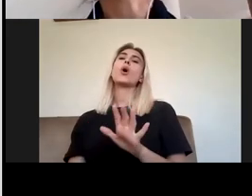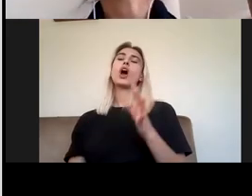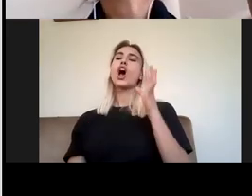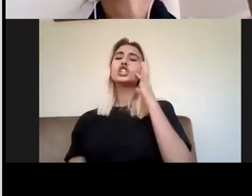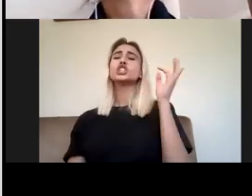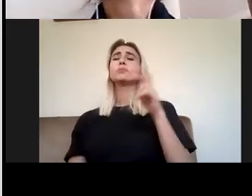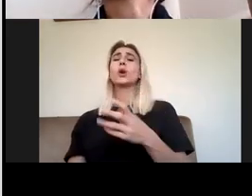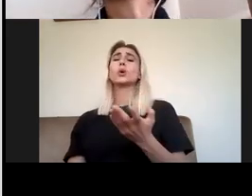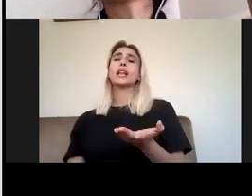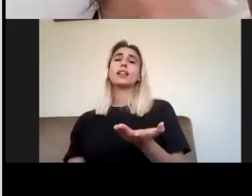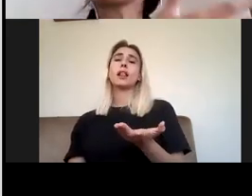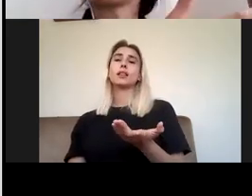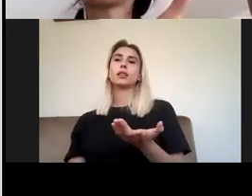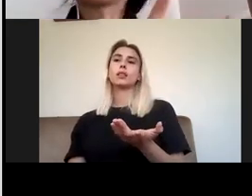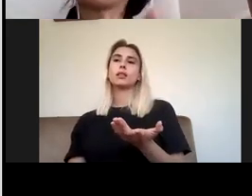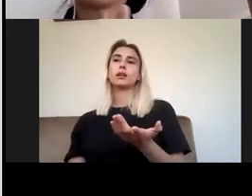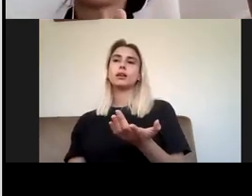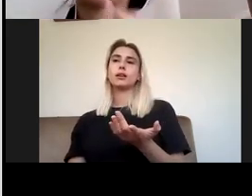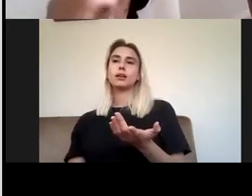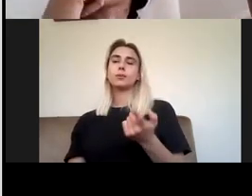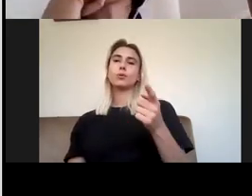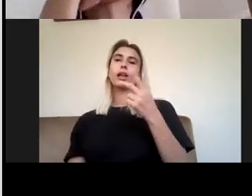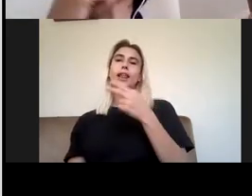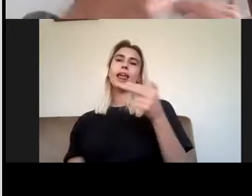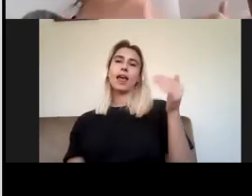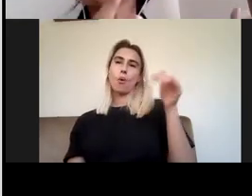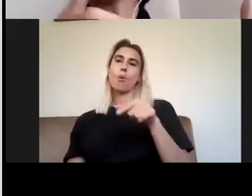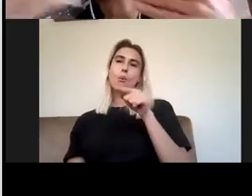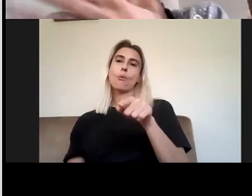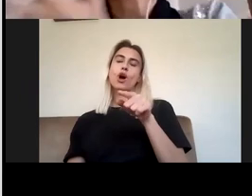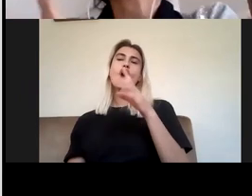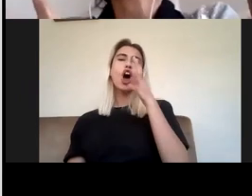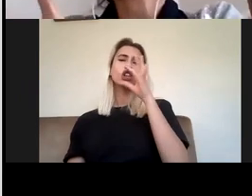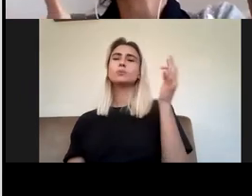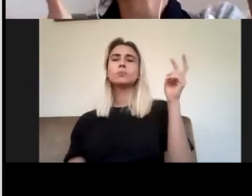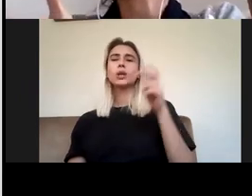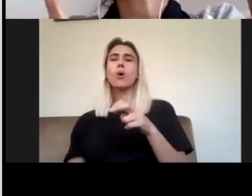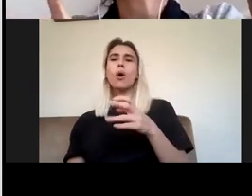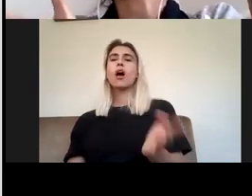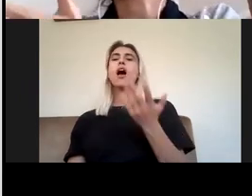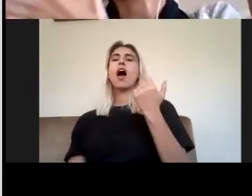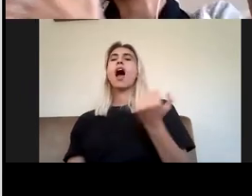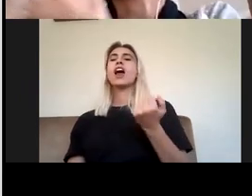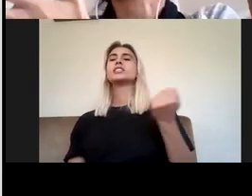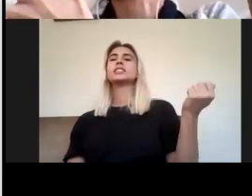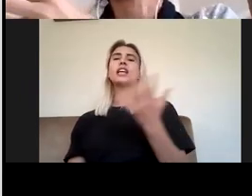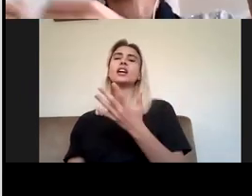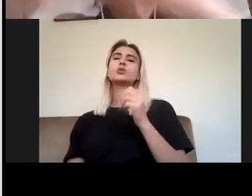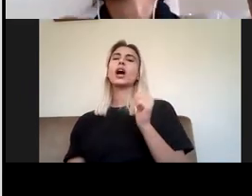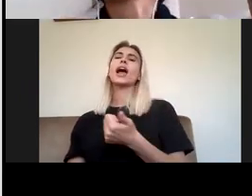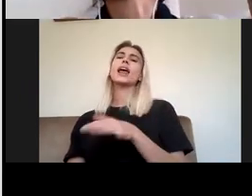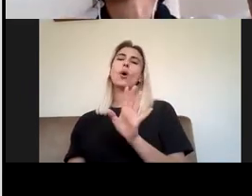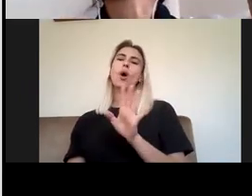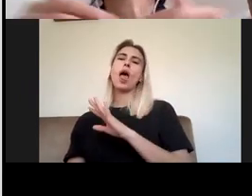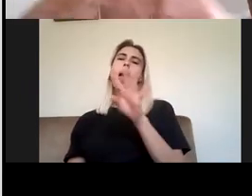ki? Bu sefer de buradan geliyor hikaye. Kaç kişi biniyor? O zaman araç sayısında çok da şeye gerek yok.